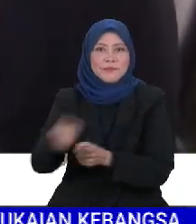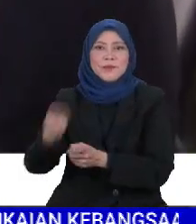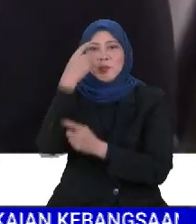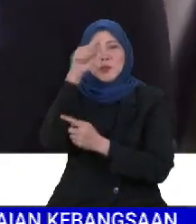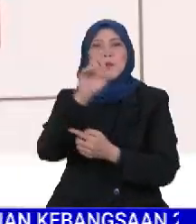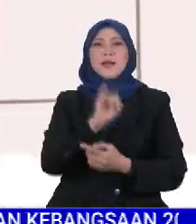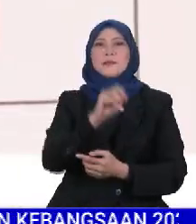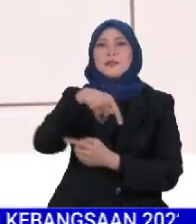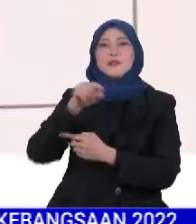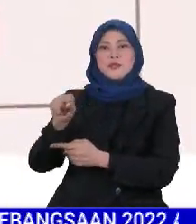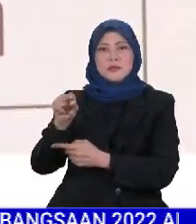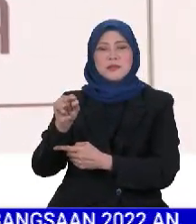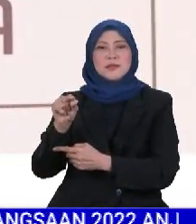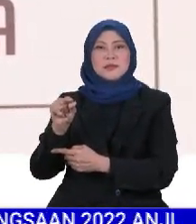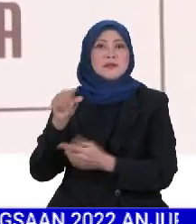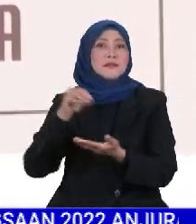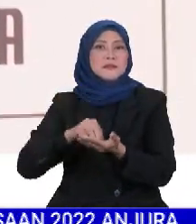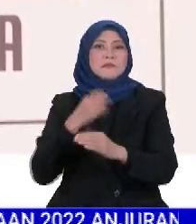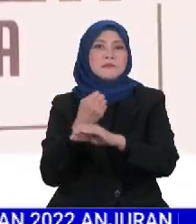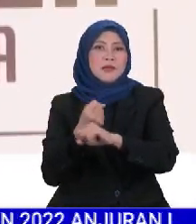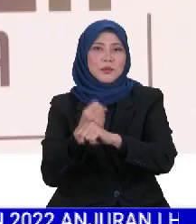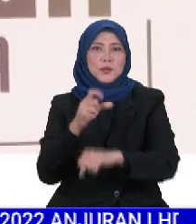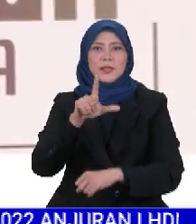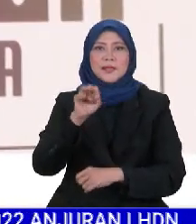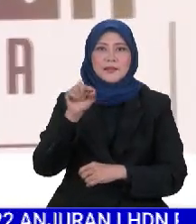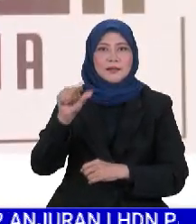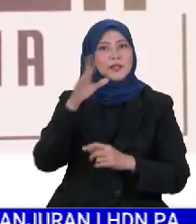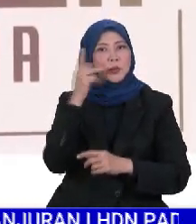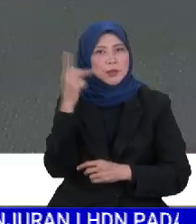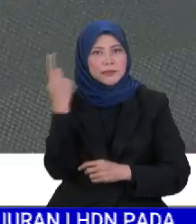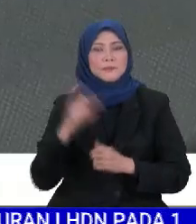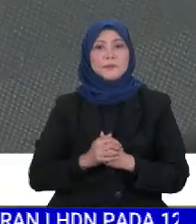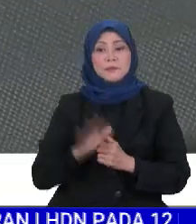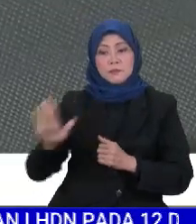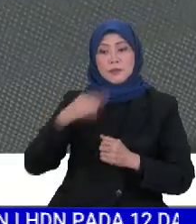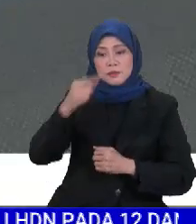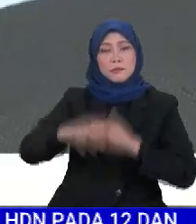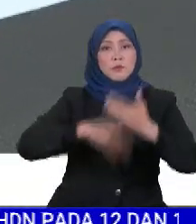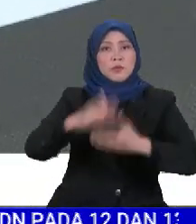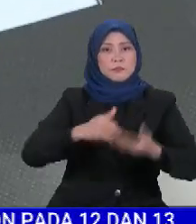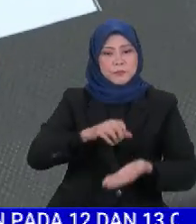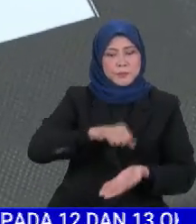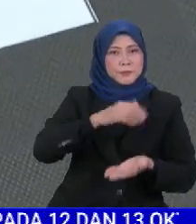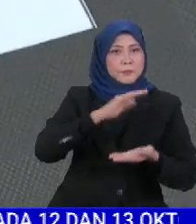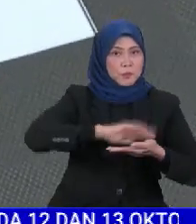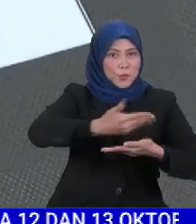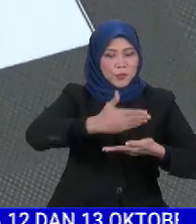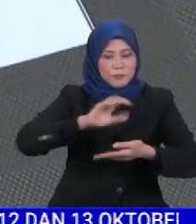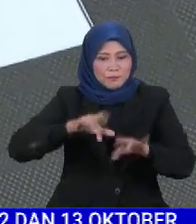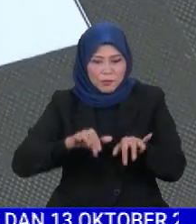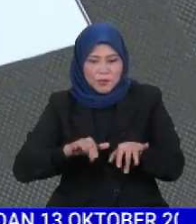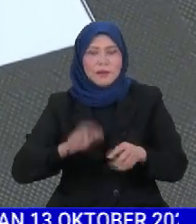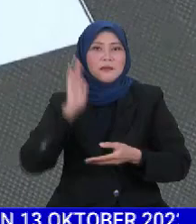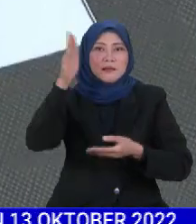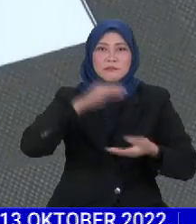Guru IPG, Kampus Batu Lintang, Kuching. Tan Sri Anwar Musa juga berharap proses pengagihan di Sarawak dapat dilaksanakan dengan